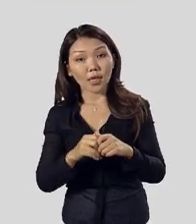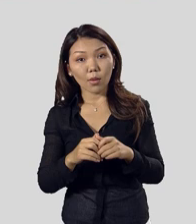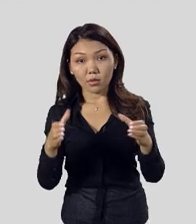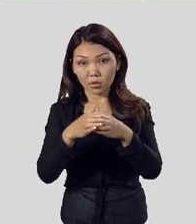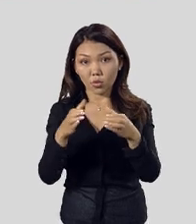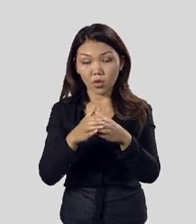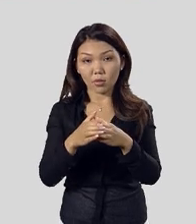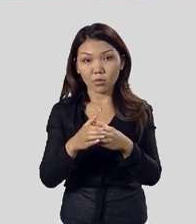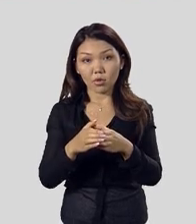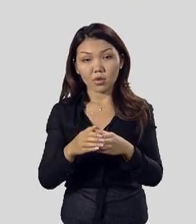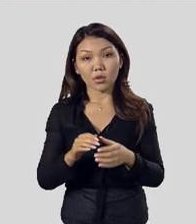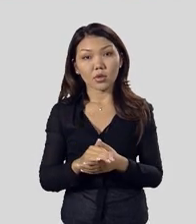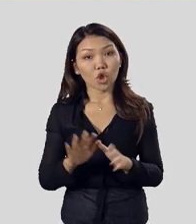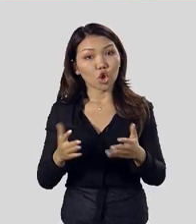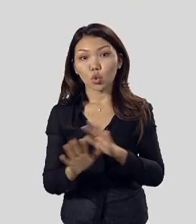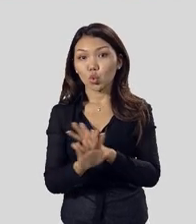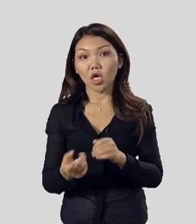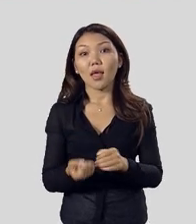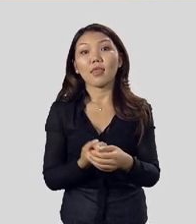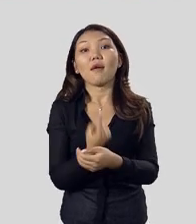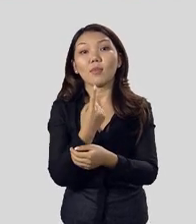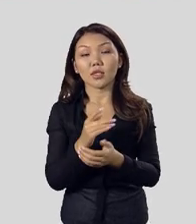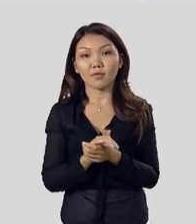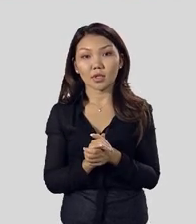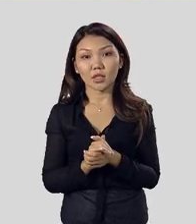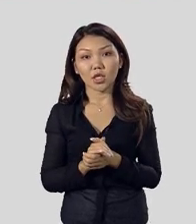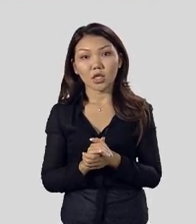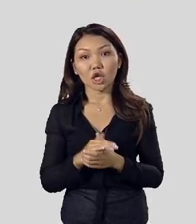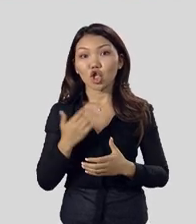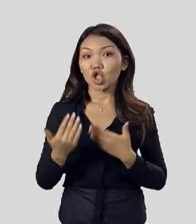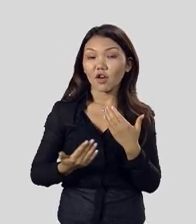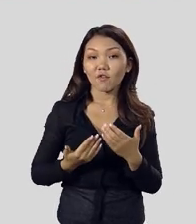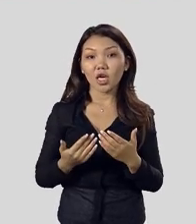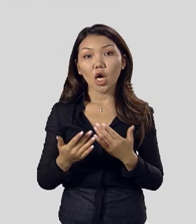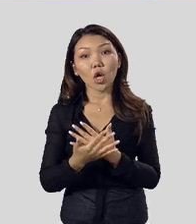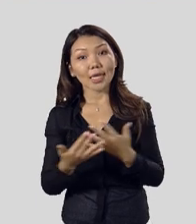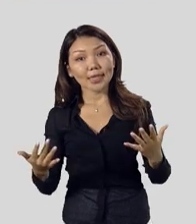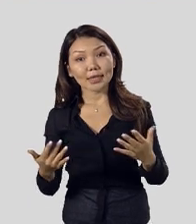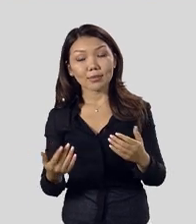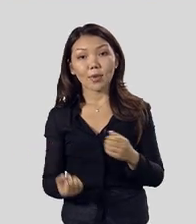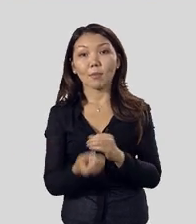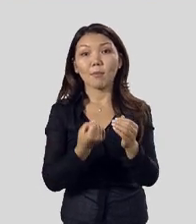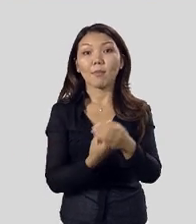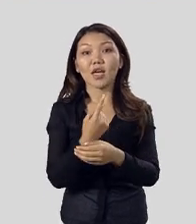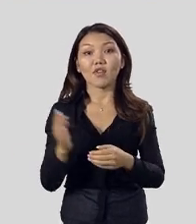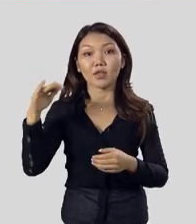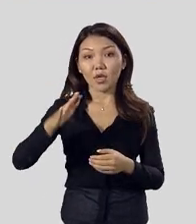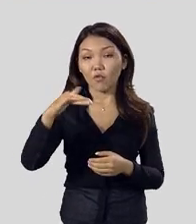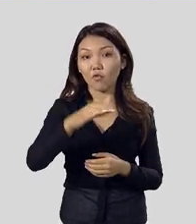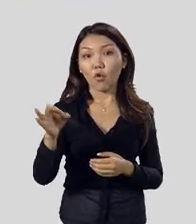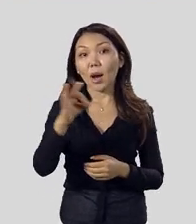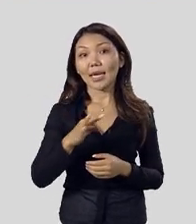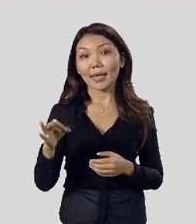случайно живые организмы зародились в водах мирового океана и поэтому